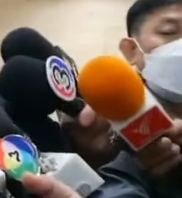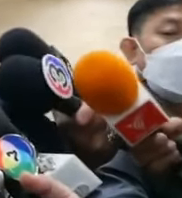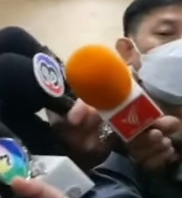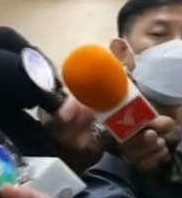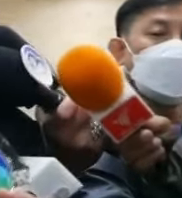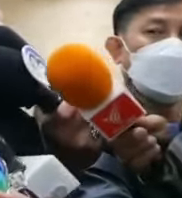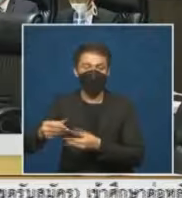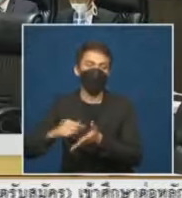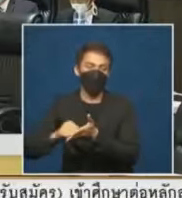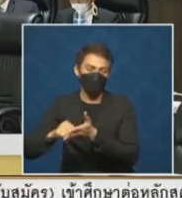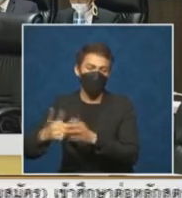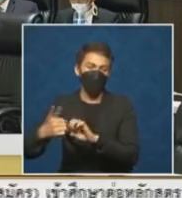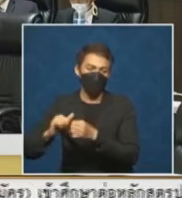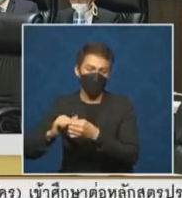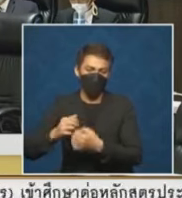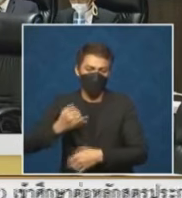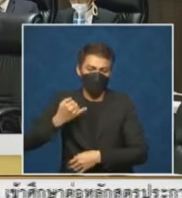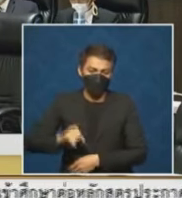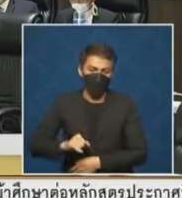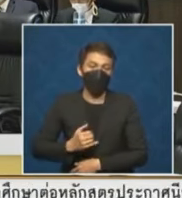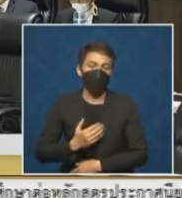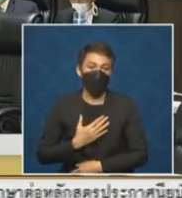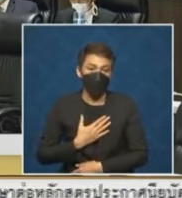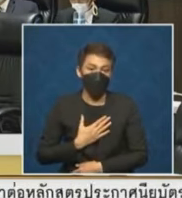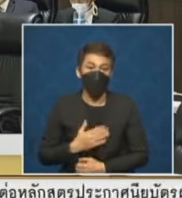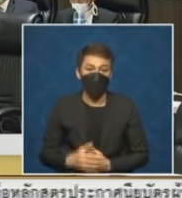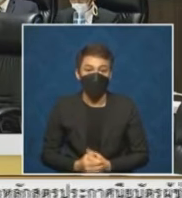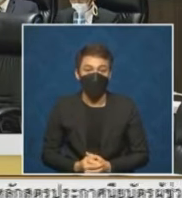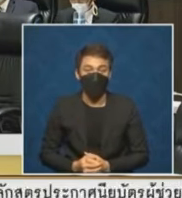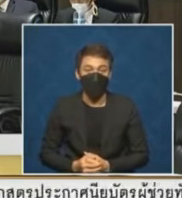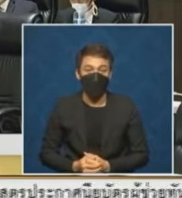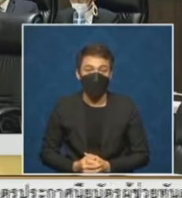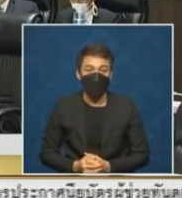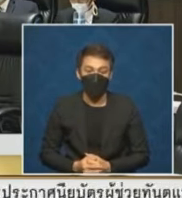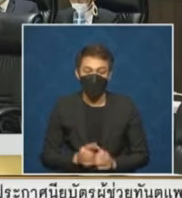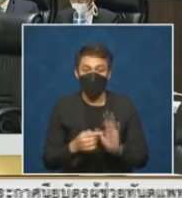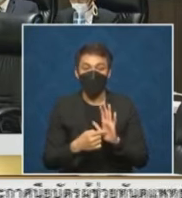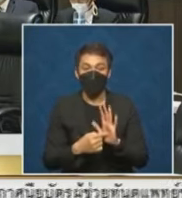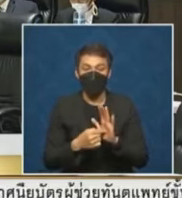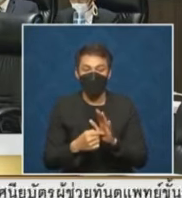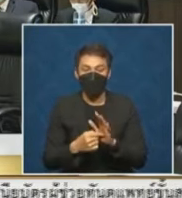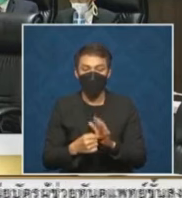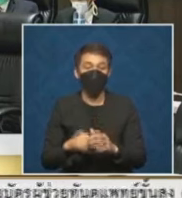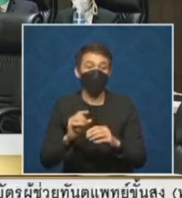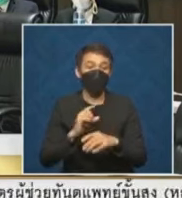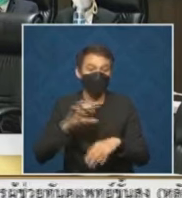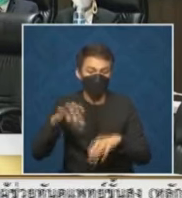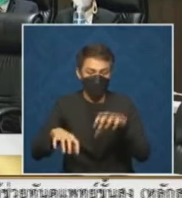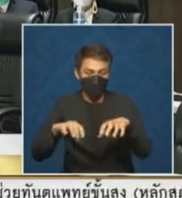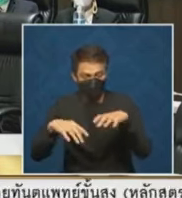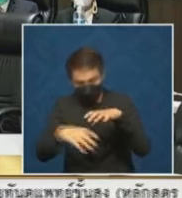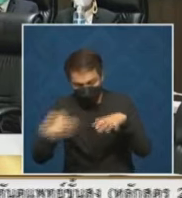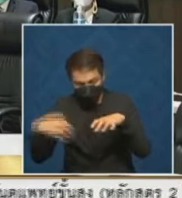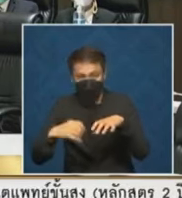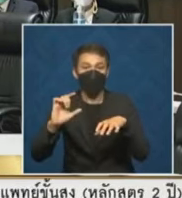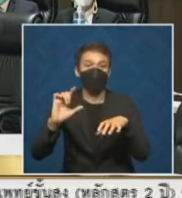ะหมาที่ยังยอมสยบมีปอกคอเสื่องๆอยู่อ่ะ ค่ะ ทำท่าจะกัดนายก เคยเห็นไหม